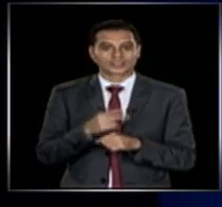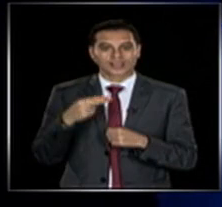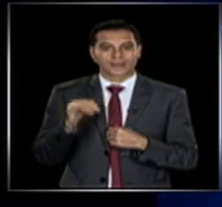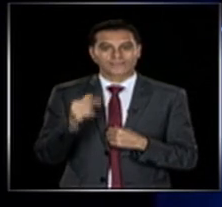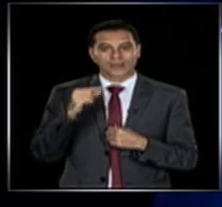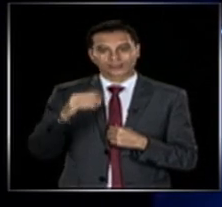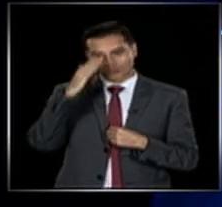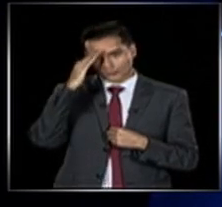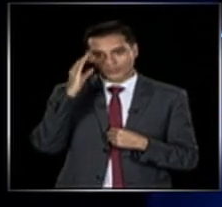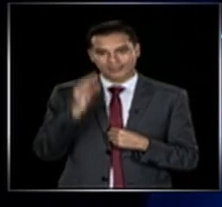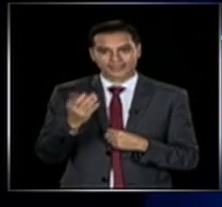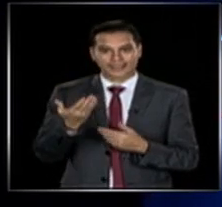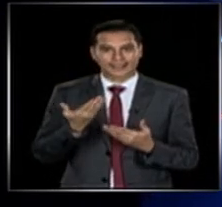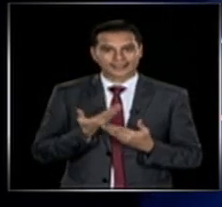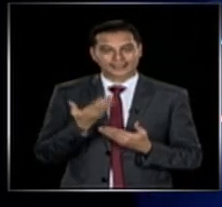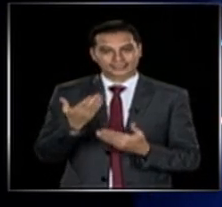متشكر جدا،